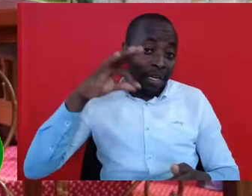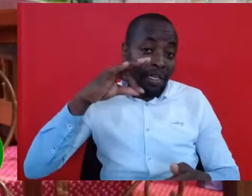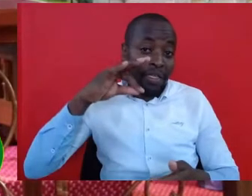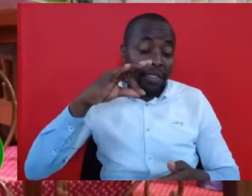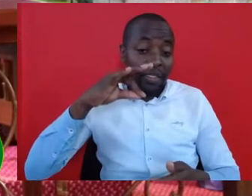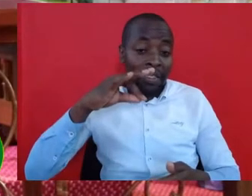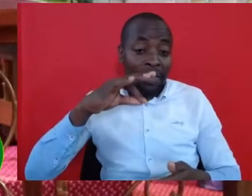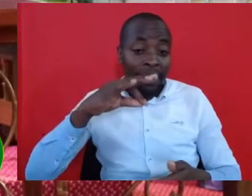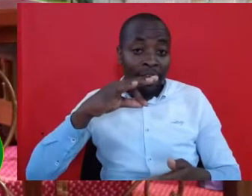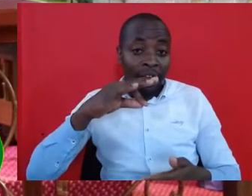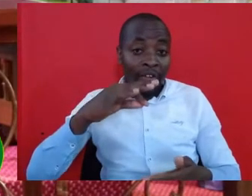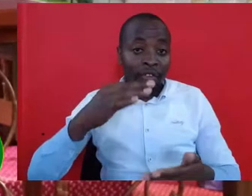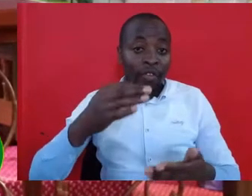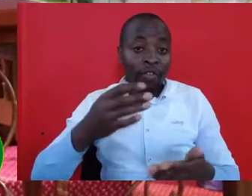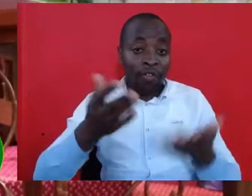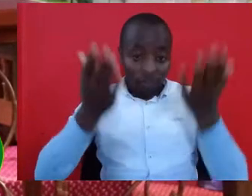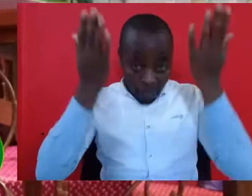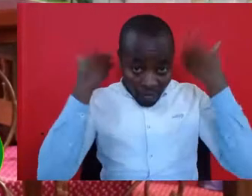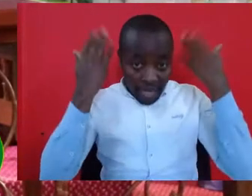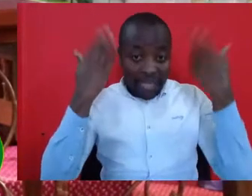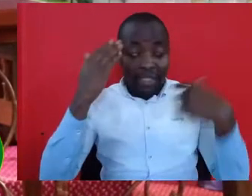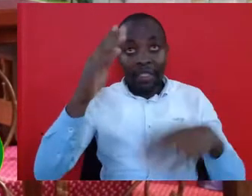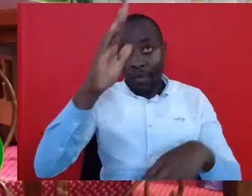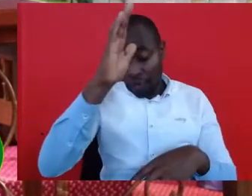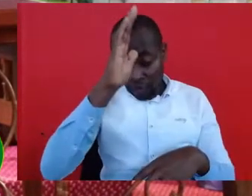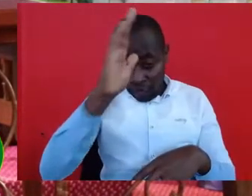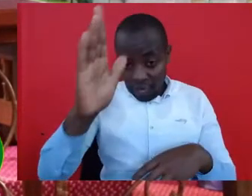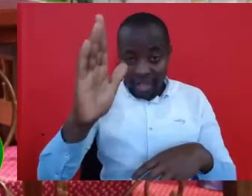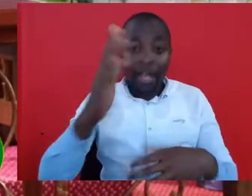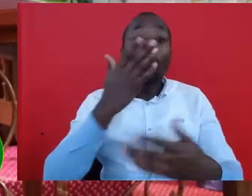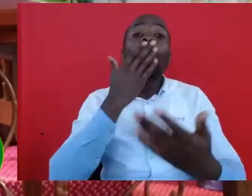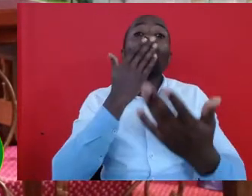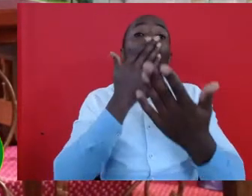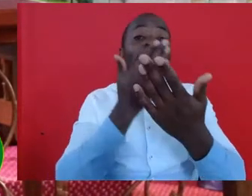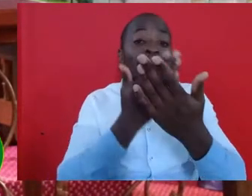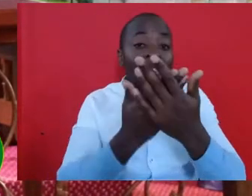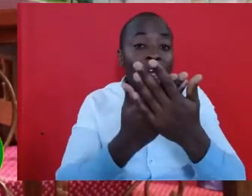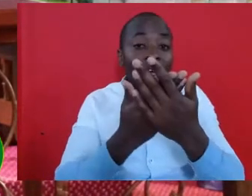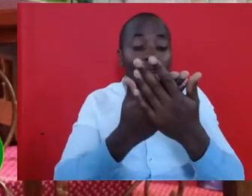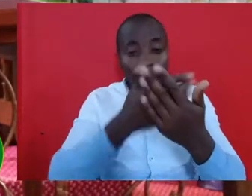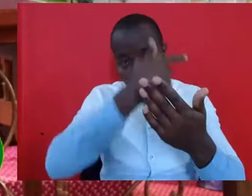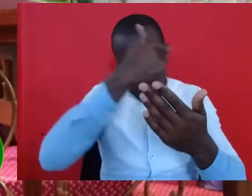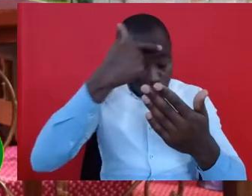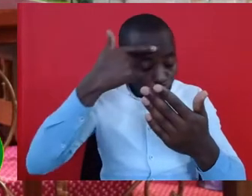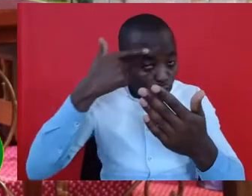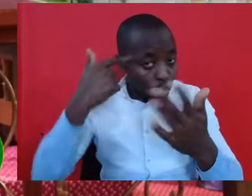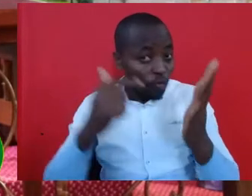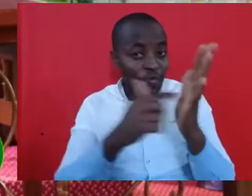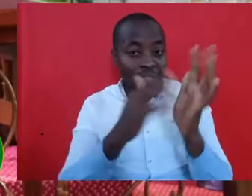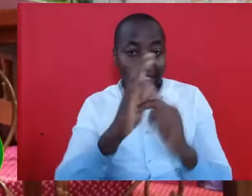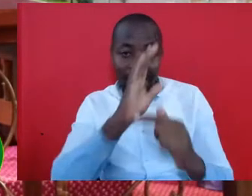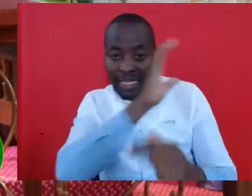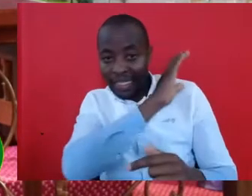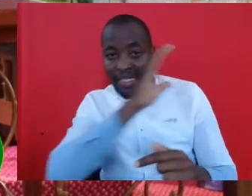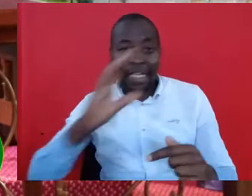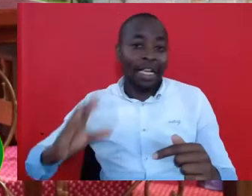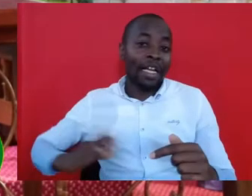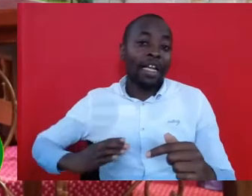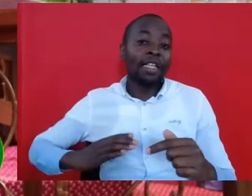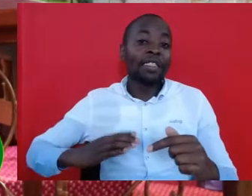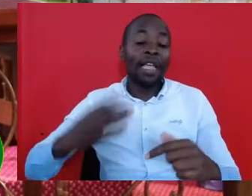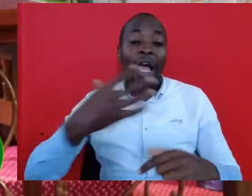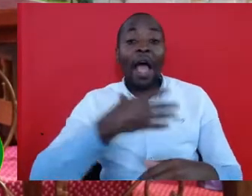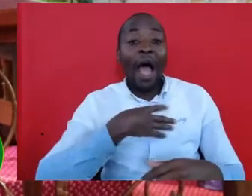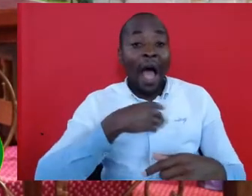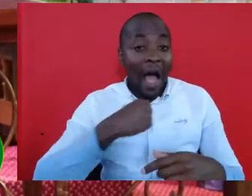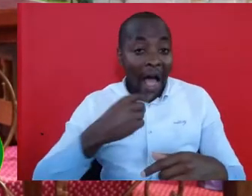Mwenyezi Baba mwenye enzi, tunakushukuru kwa ajili ya Yesu Bwana wetu na mkate